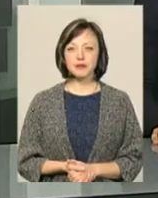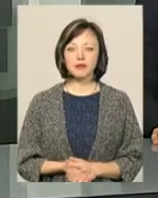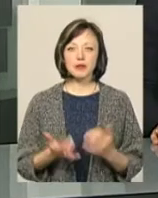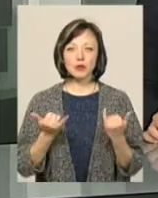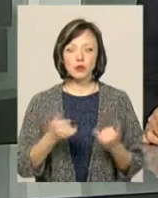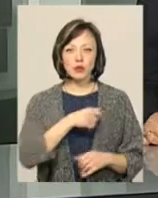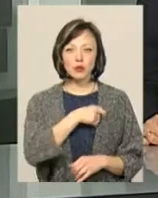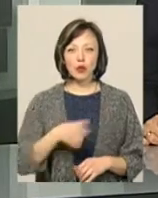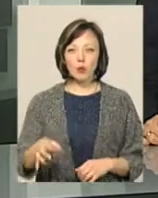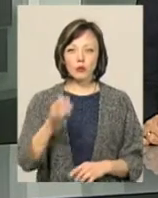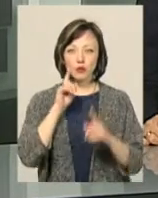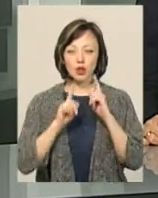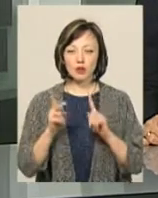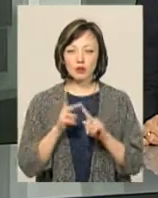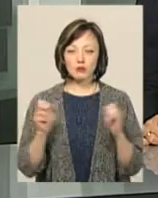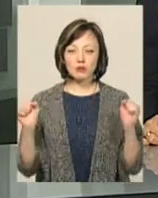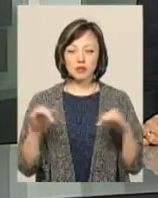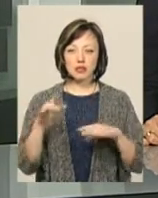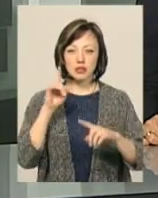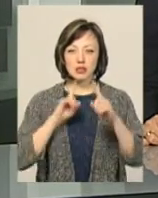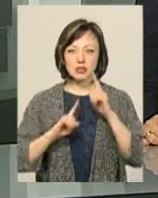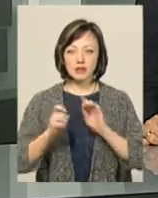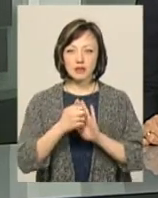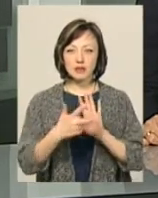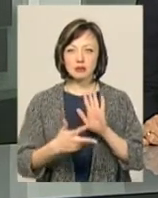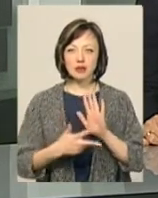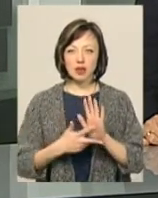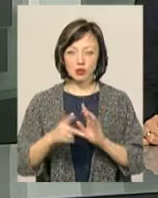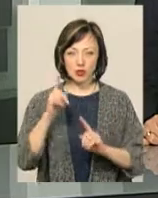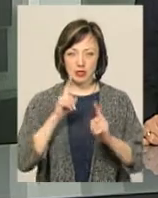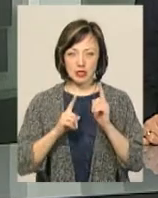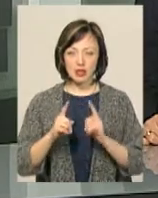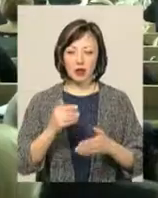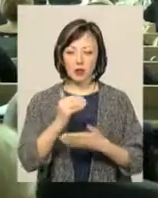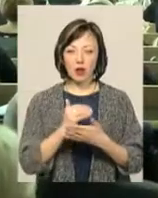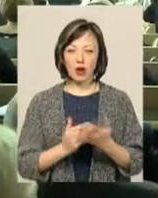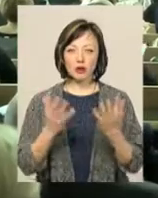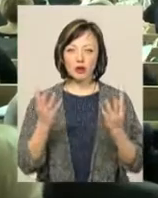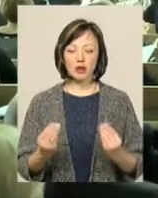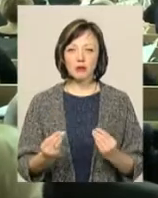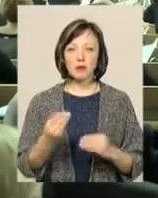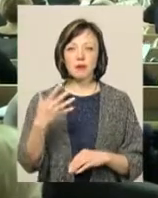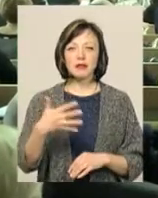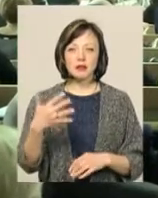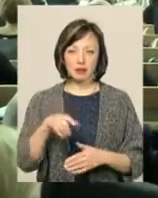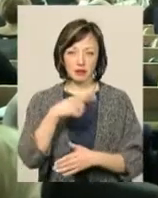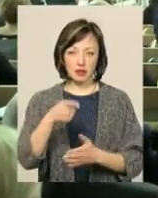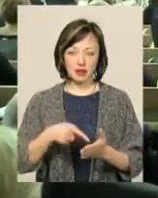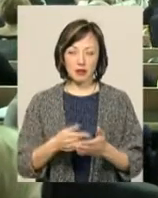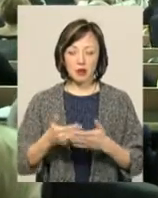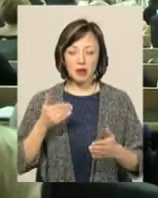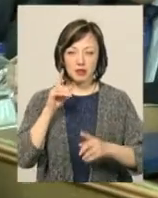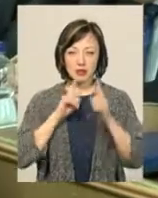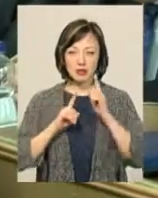Сьогодні депутати обласної ради вдруге зберуться на пленарне засідання 18-ї сесії. На порядку денному майже півсотні питань. Попереднє